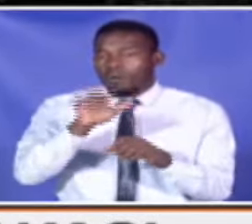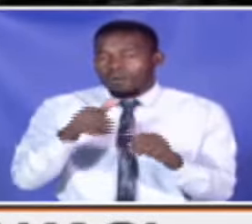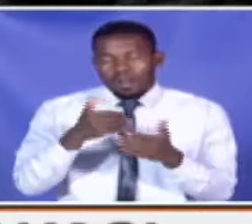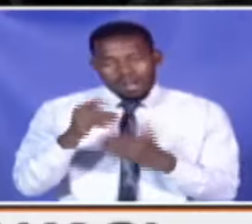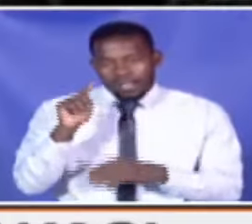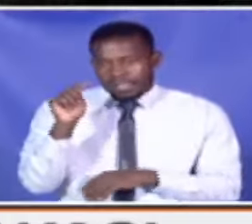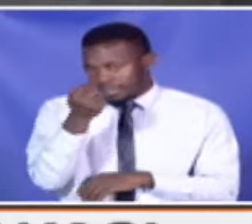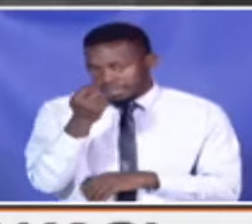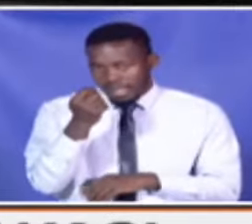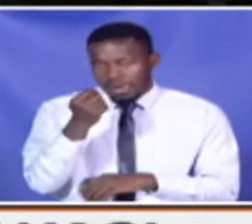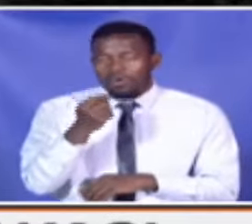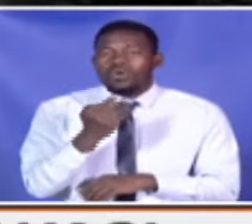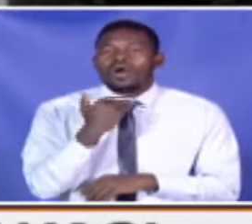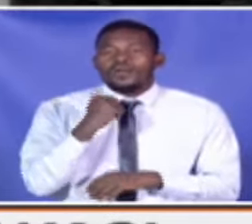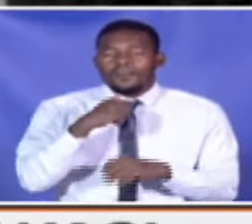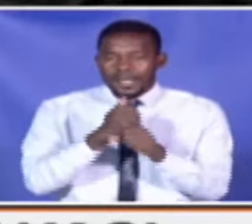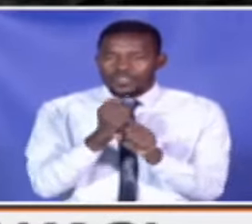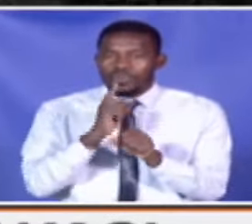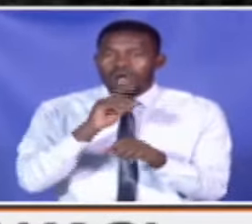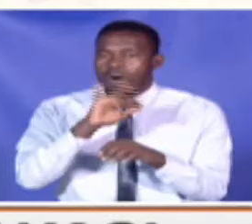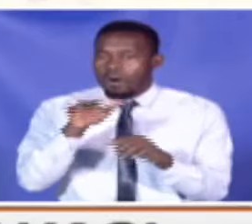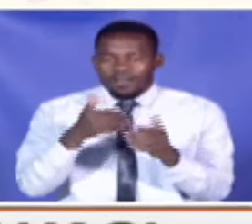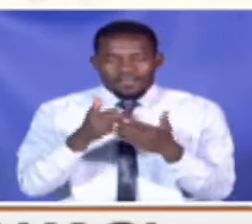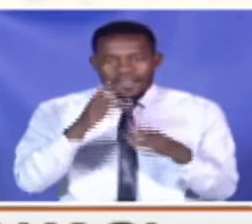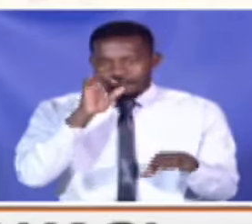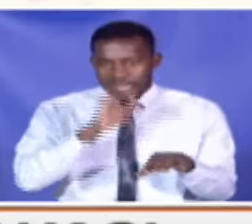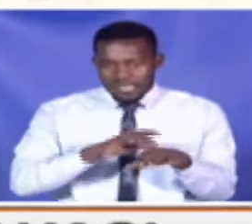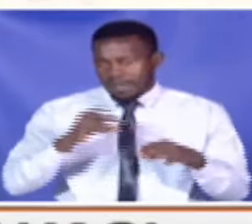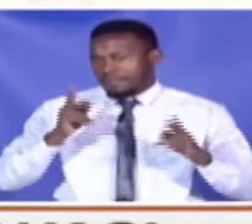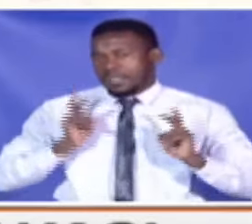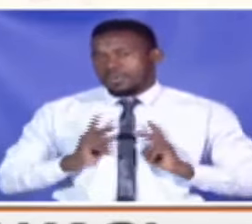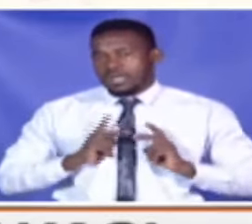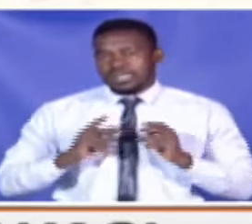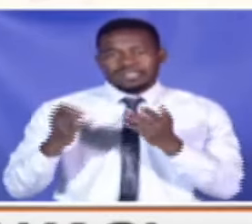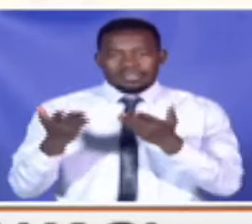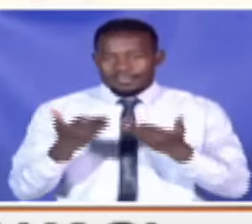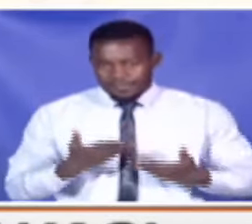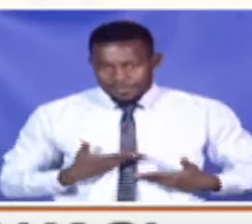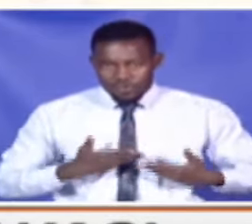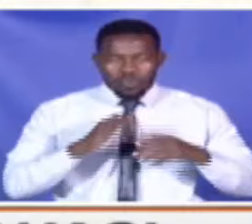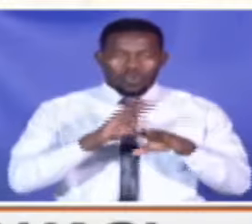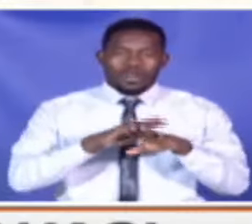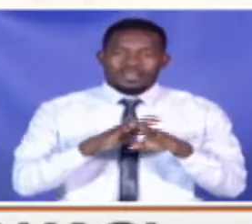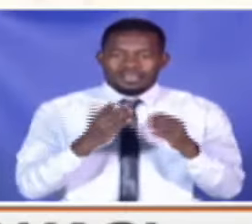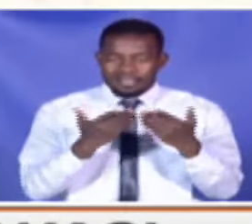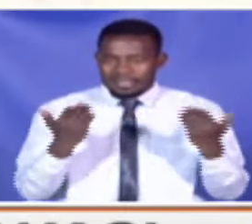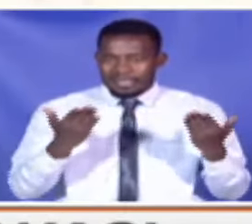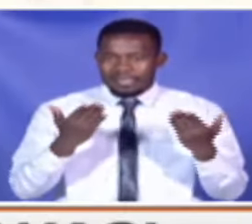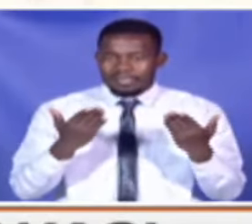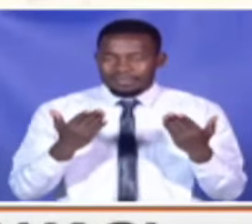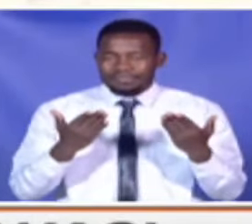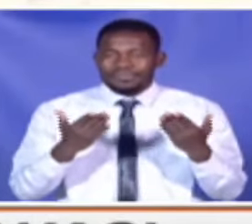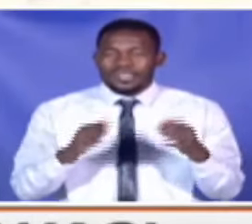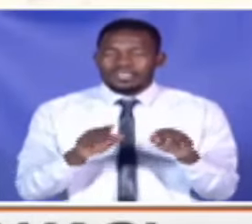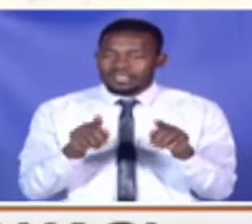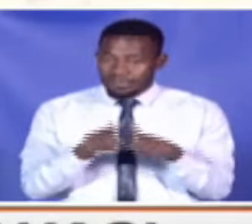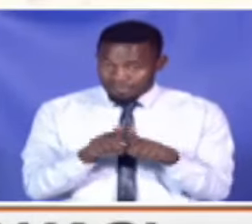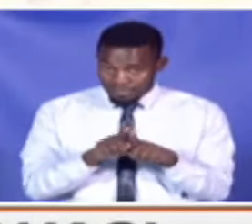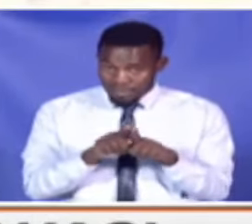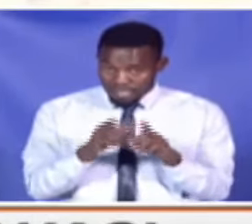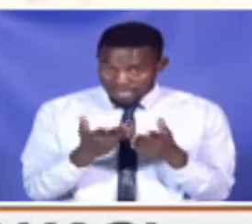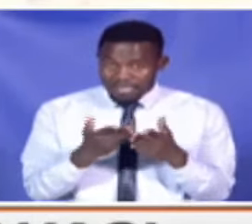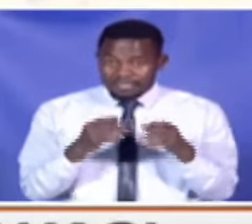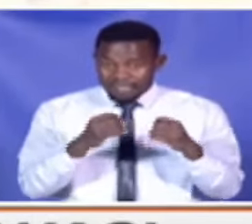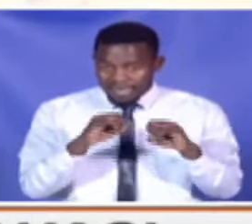we will make sure that the affected receive the supplies in real time. And basically, as we